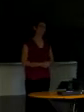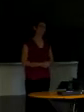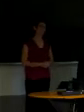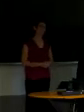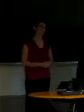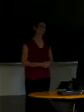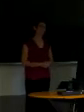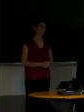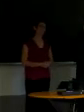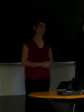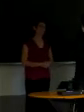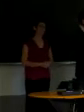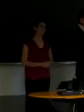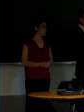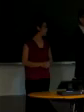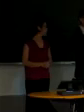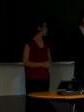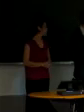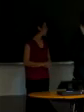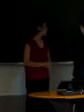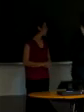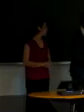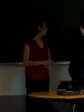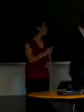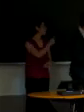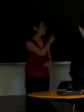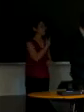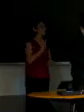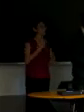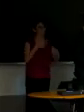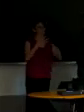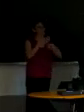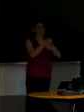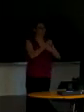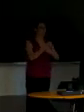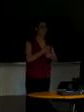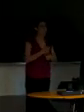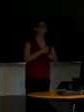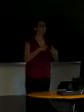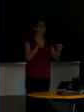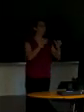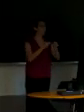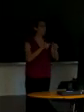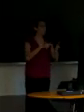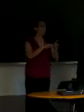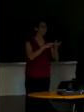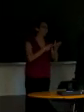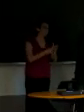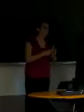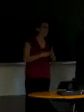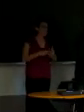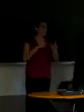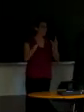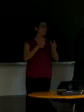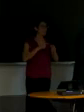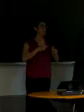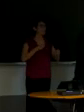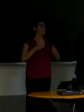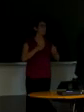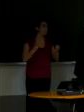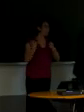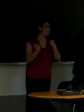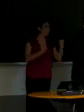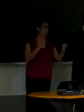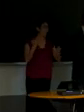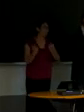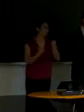informatici, però qui vedete in estrema sintesi la fisica tecnica, la fluidodinamica, le misure, l'economia, la sicurezza del lavoro,